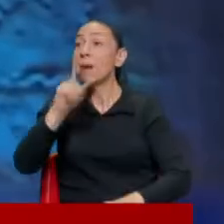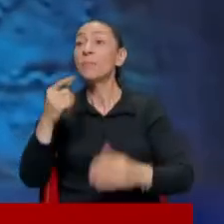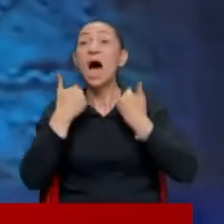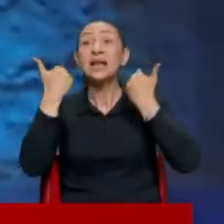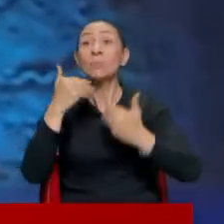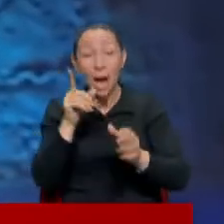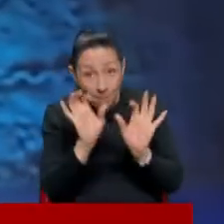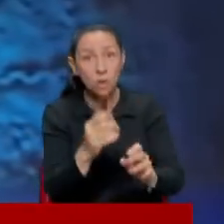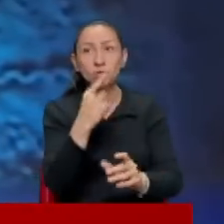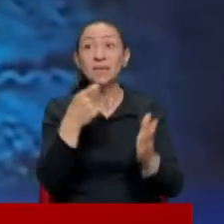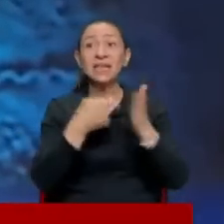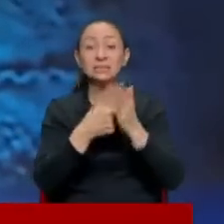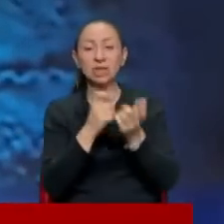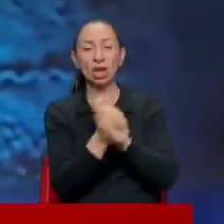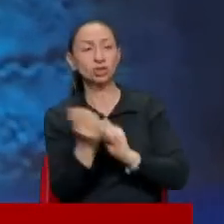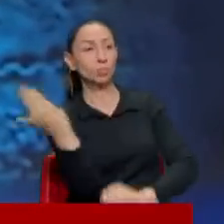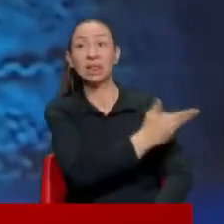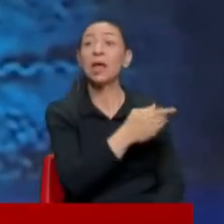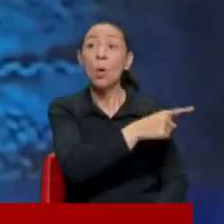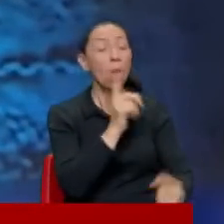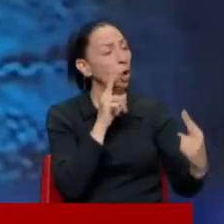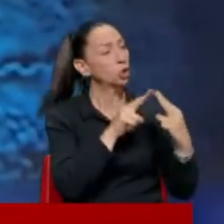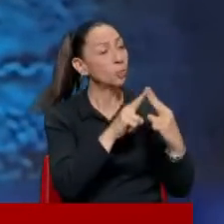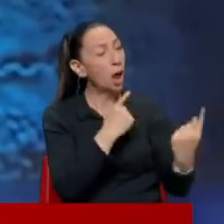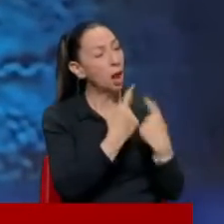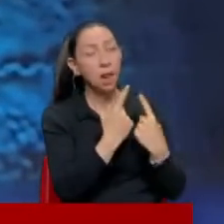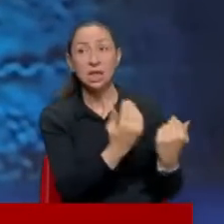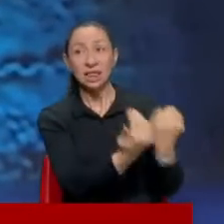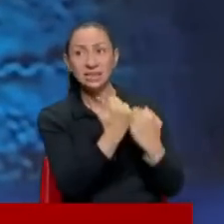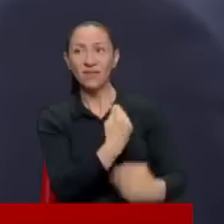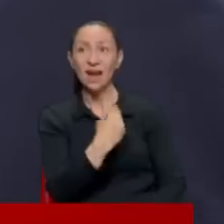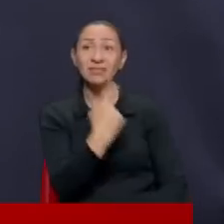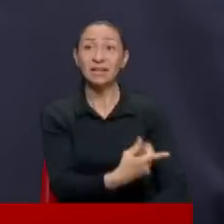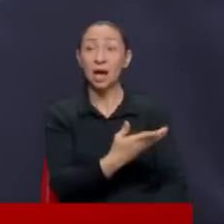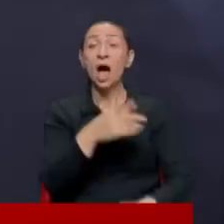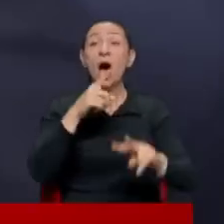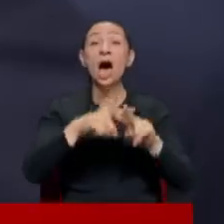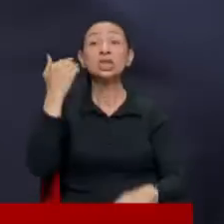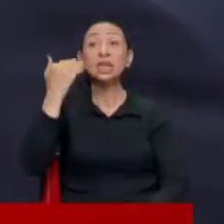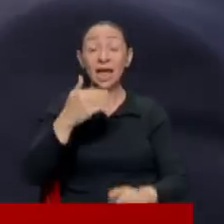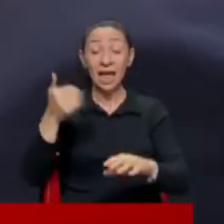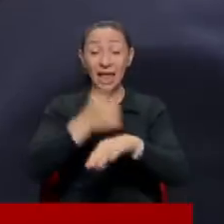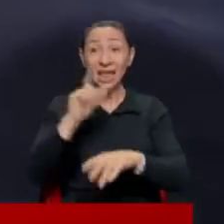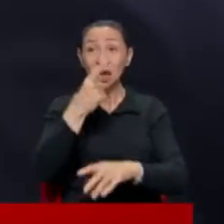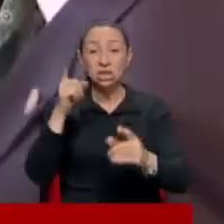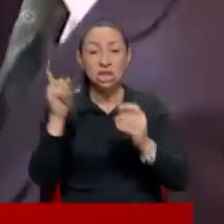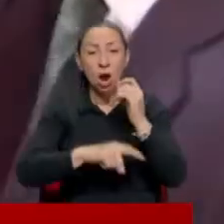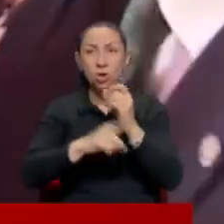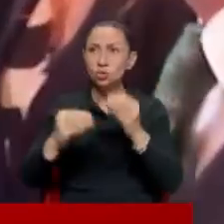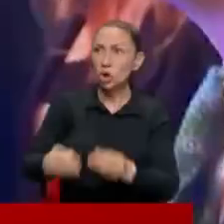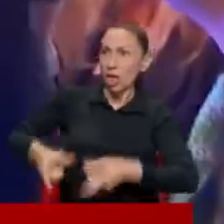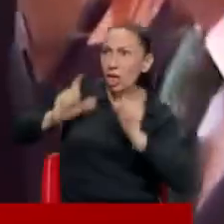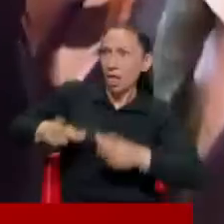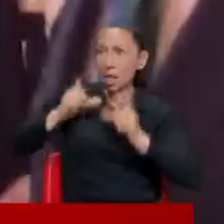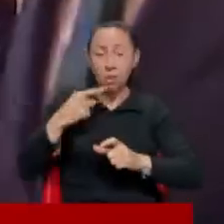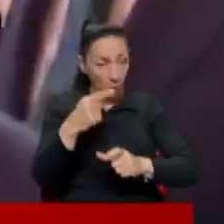gönderdiler. Böyle söyleyeyim. İsmini değiştirerek gitti. Orada yani destek talep etmişler. Akşener iktidarın terör suçlamasına karşı dile